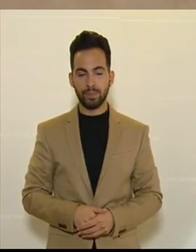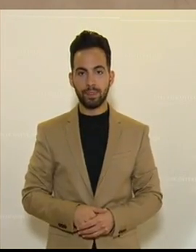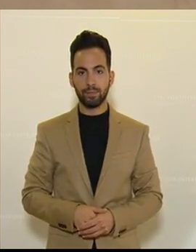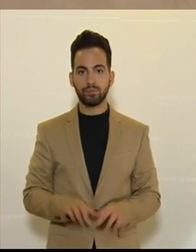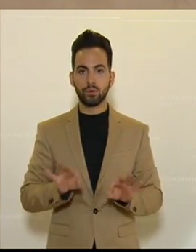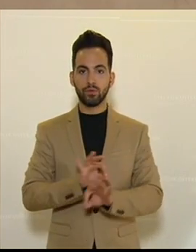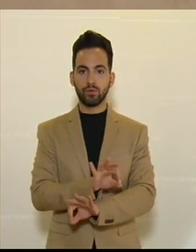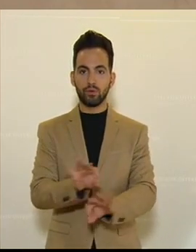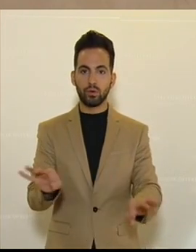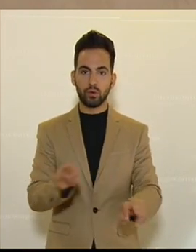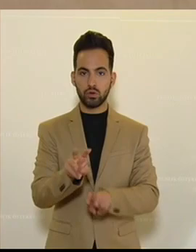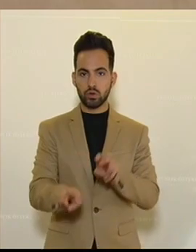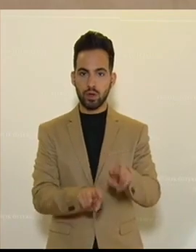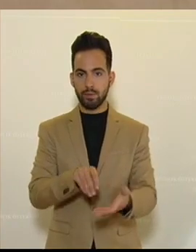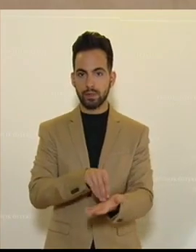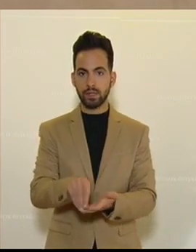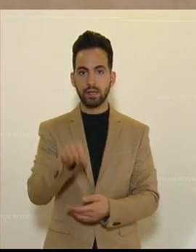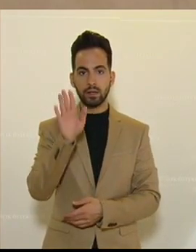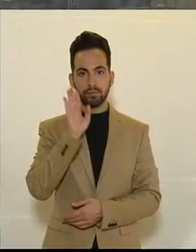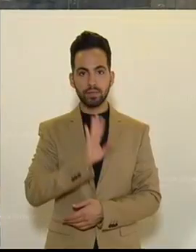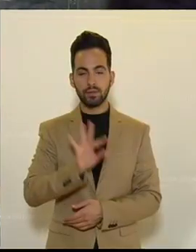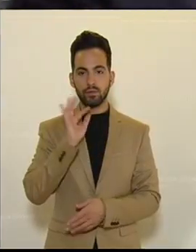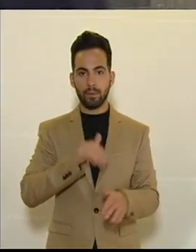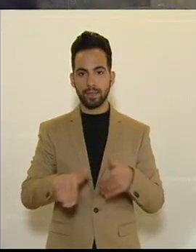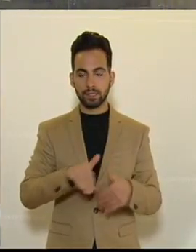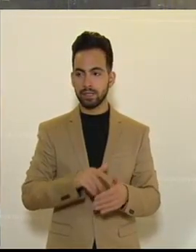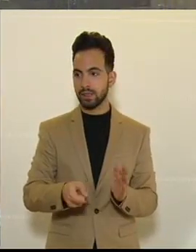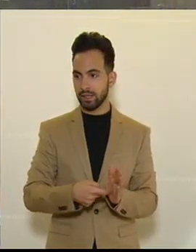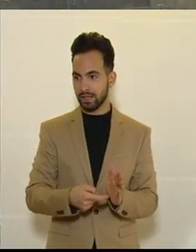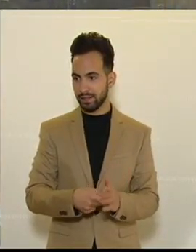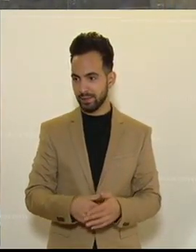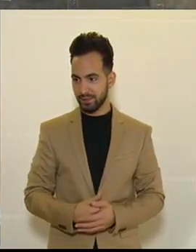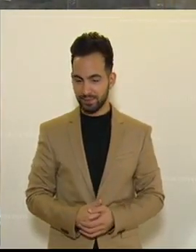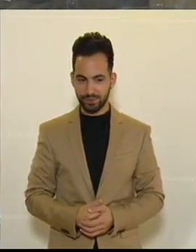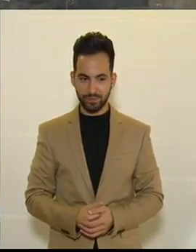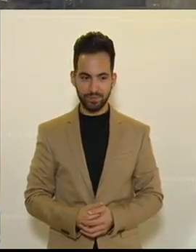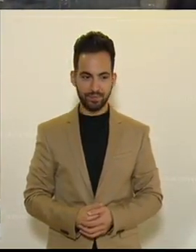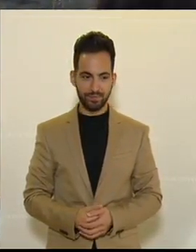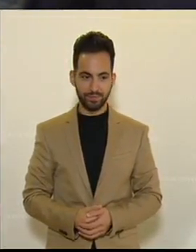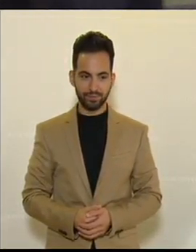Sinne der Steuerzahler, bitte dringlich, Frau Ministerin.